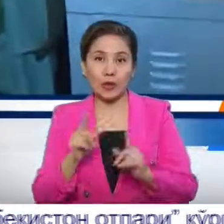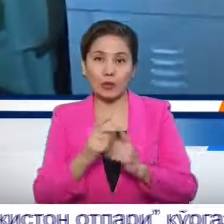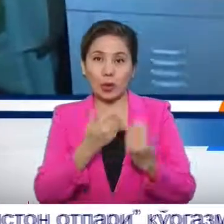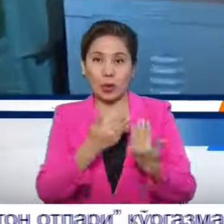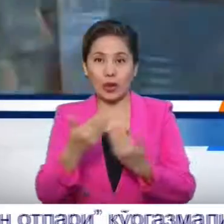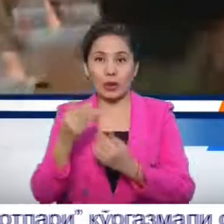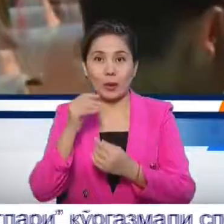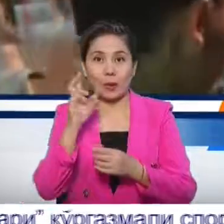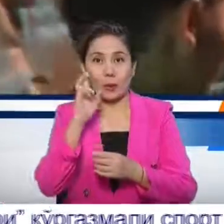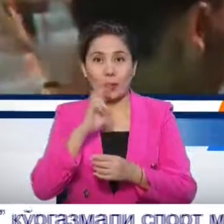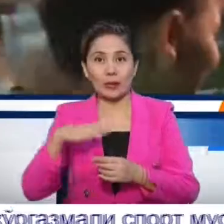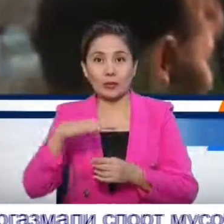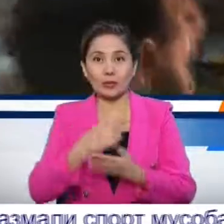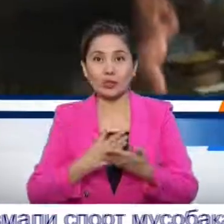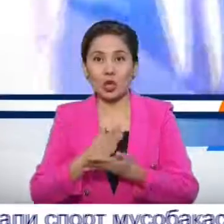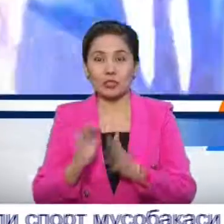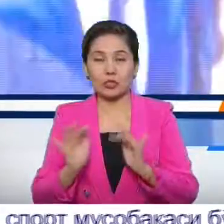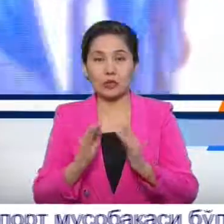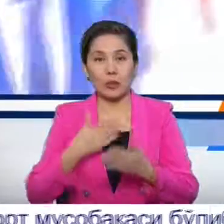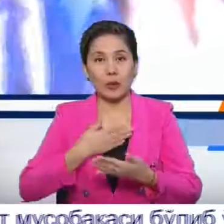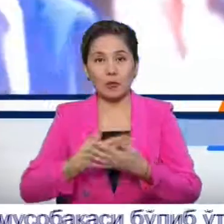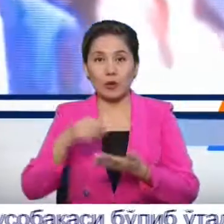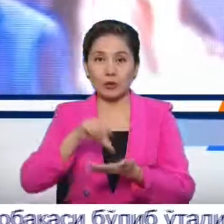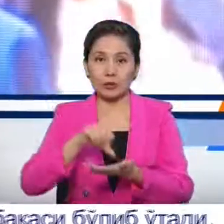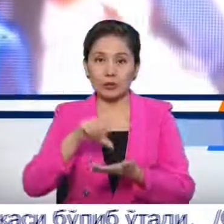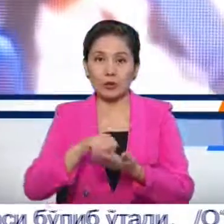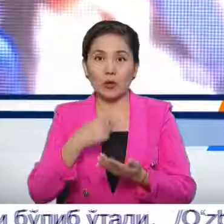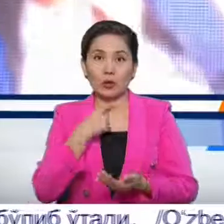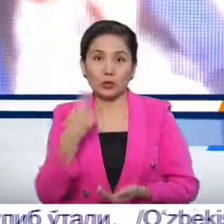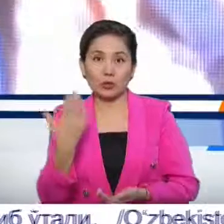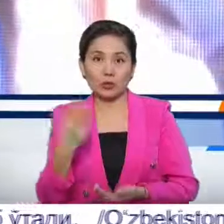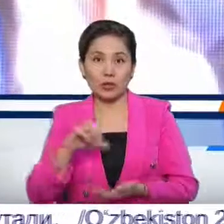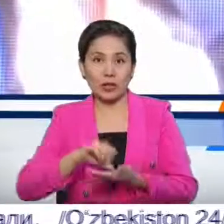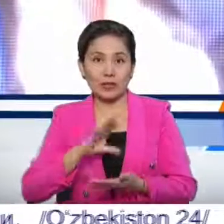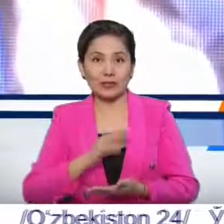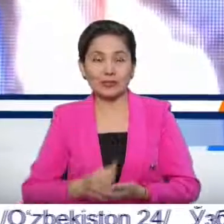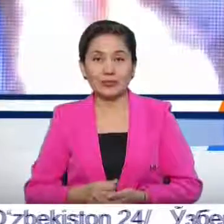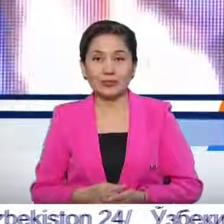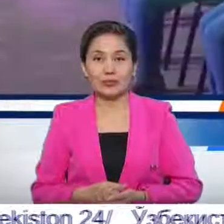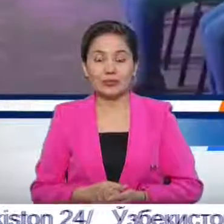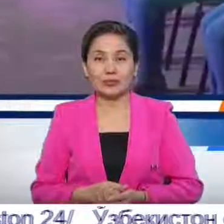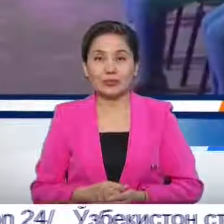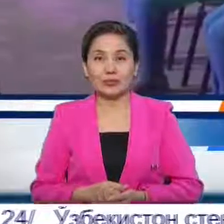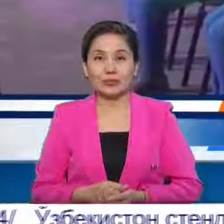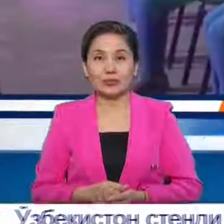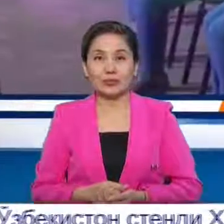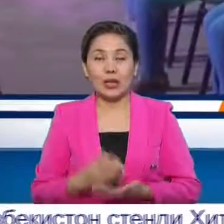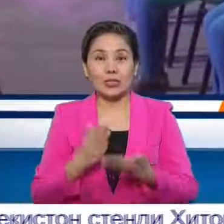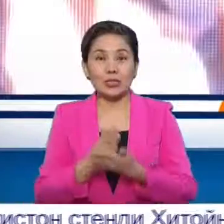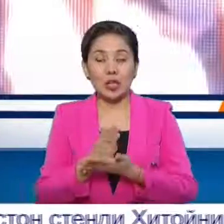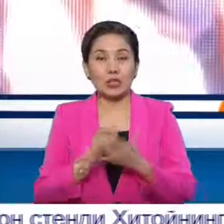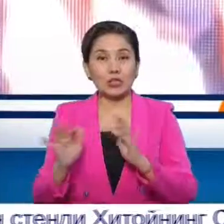ularni mamlakatimizdagi siyosiy jarayonlarda faol bo'lishga chorlab, nutq so'zladi. Birinchi marta siyosiy